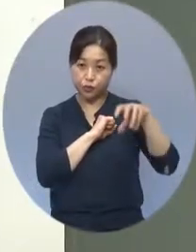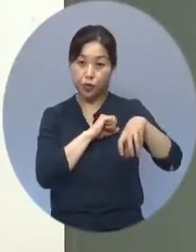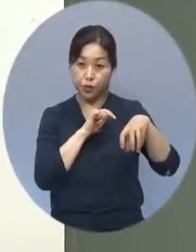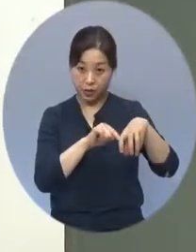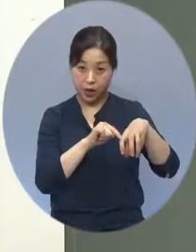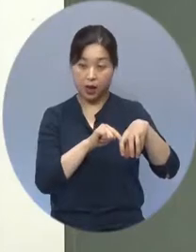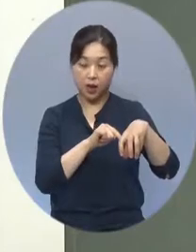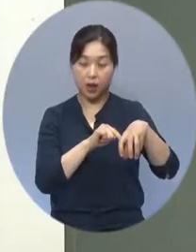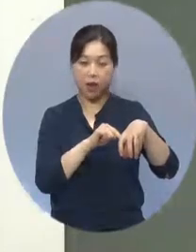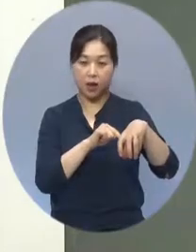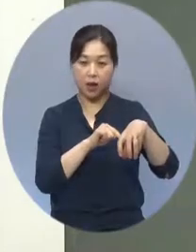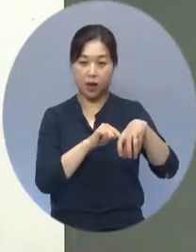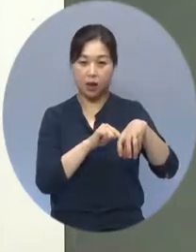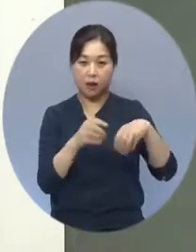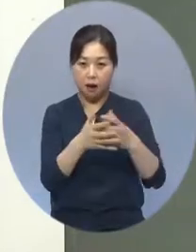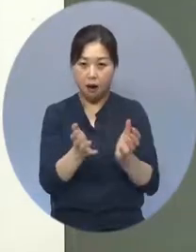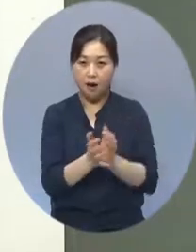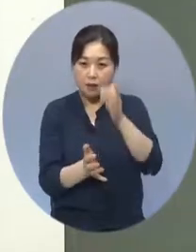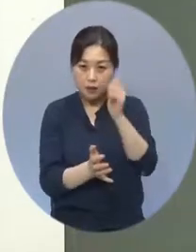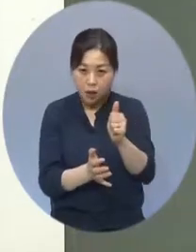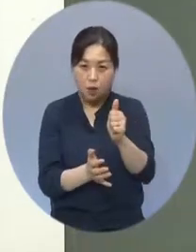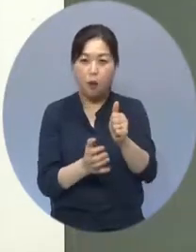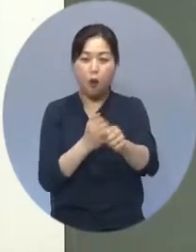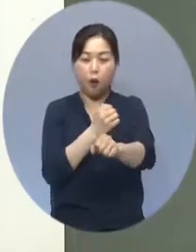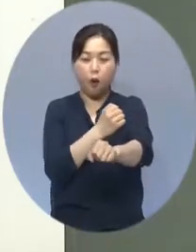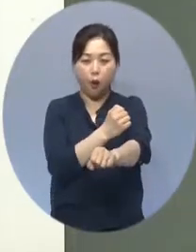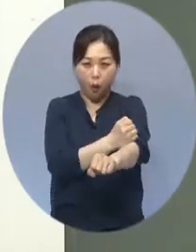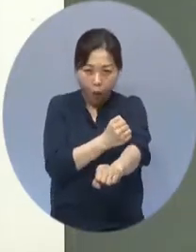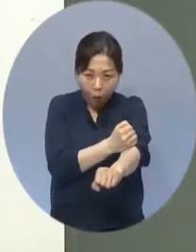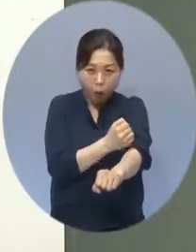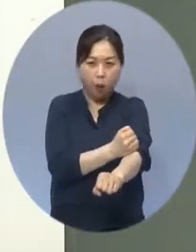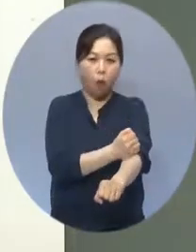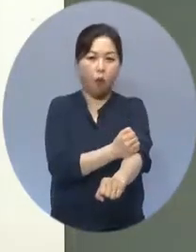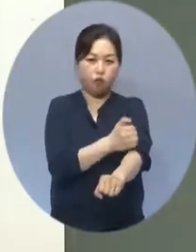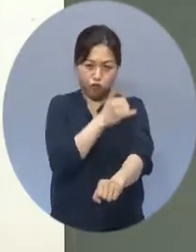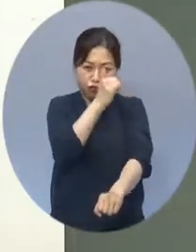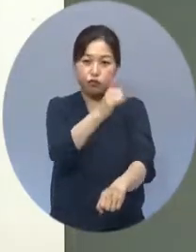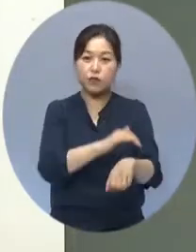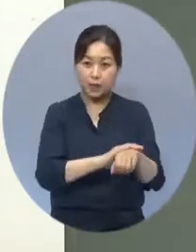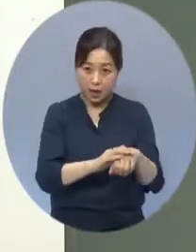장군으로서 큰 업적을 남기시고 또